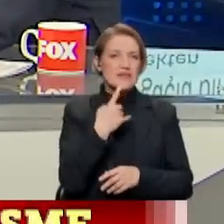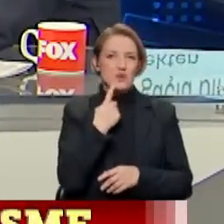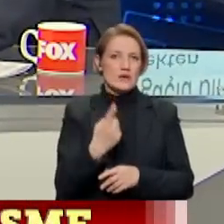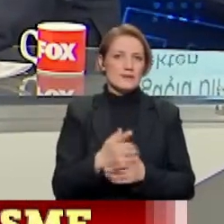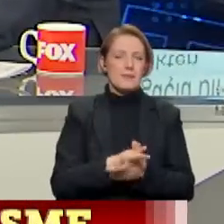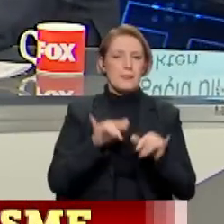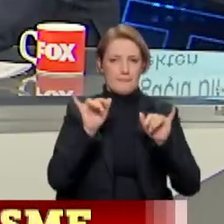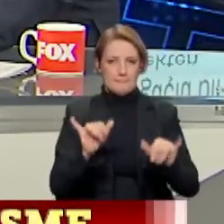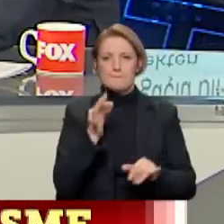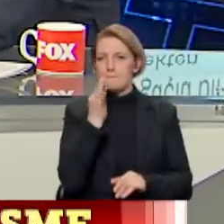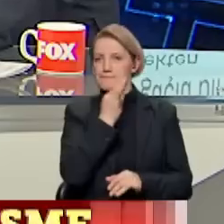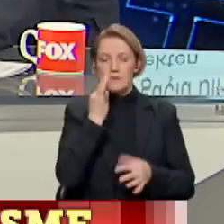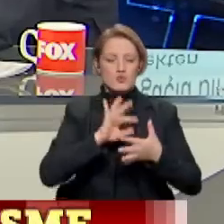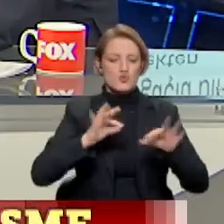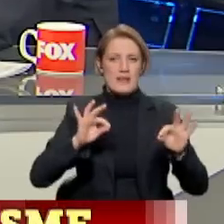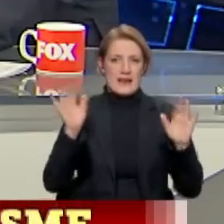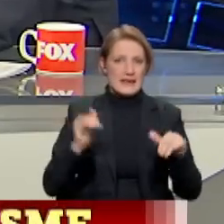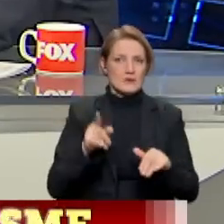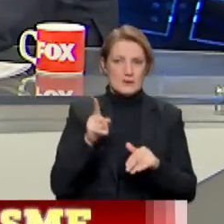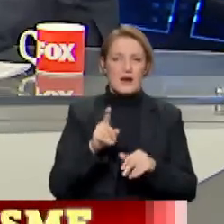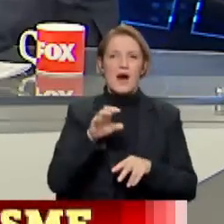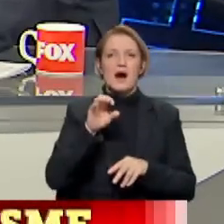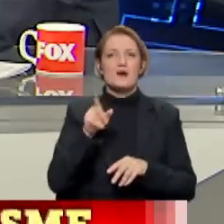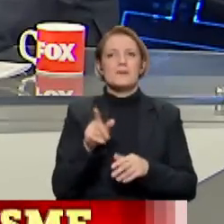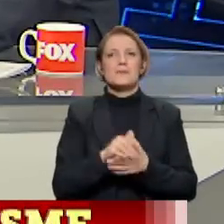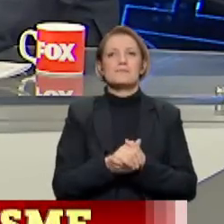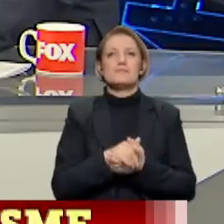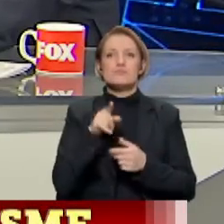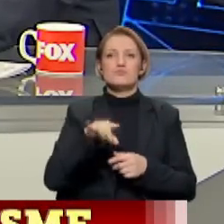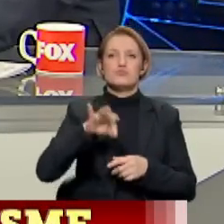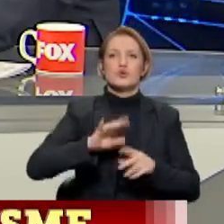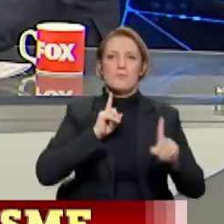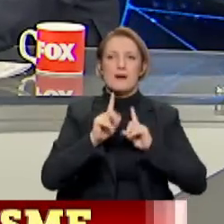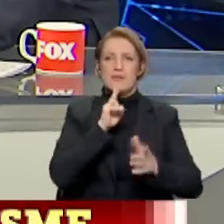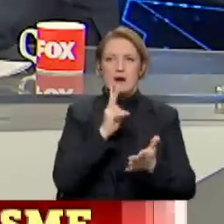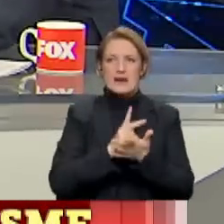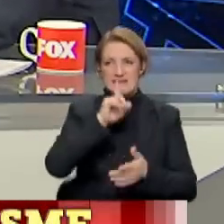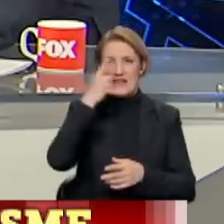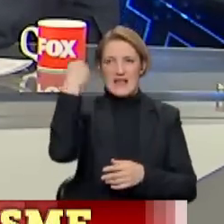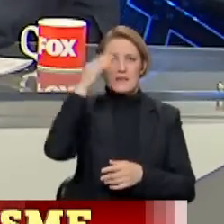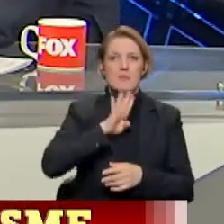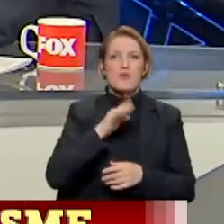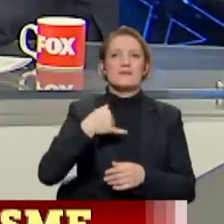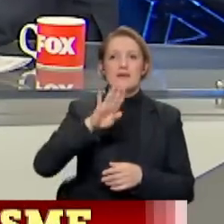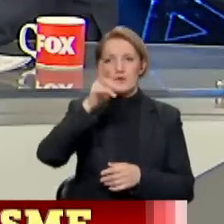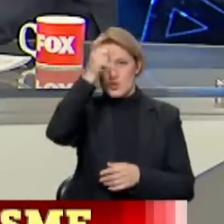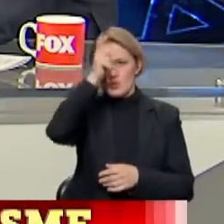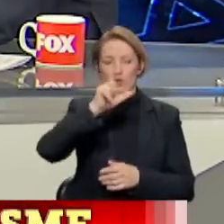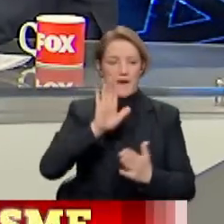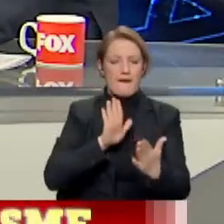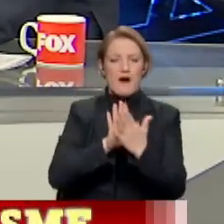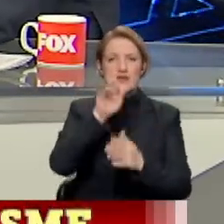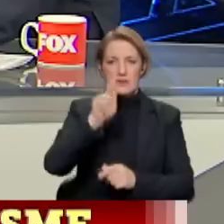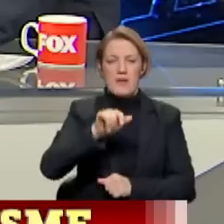söyledi? Aynı benzer cümleler geliyor aslında, evet, Abdullah Gül'den de. Bugünkü mahkeme kararı sadece Ekrem İmamoğlu'na değil Türkiye'ye karşı yapılan büyük